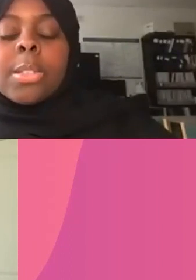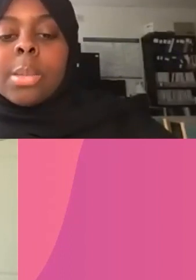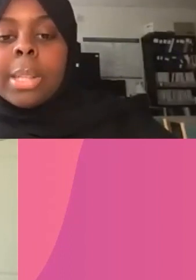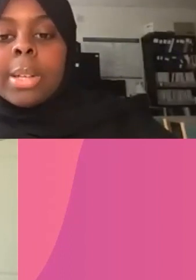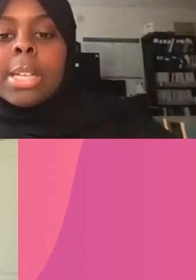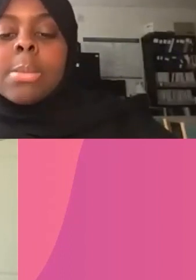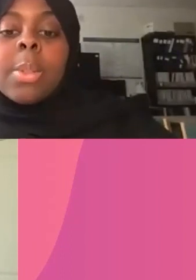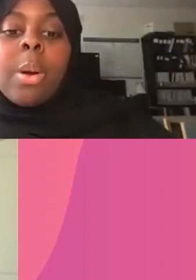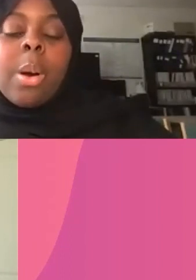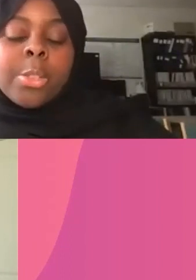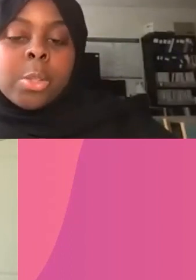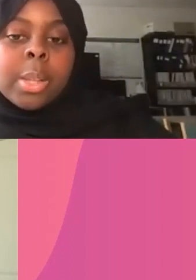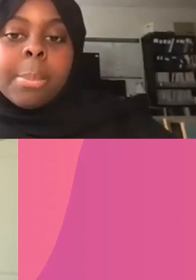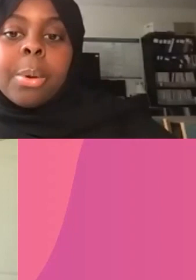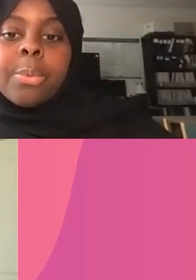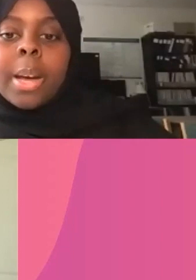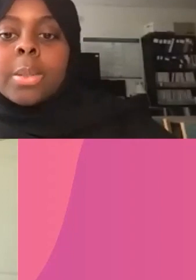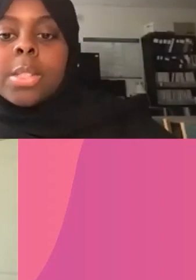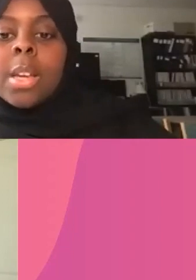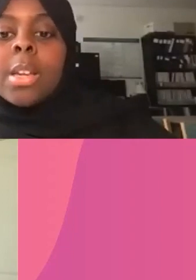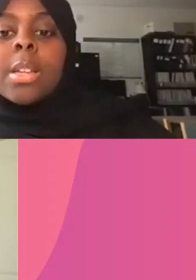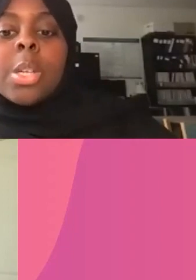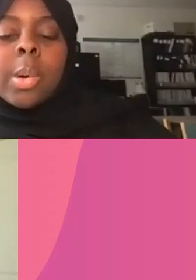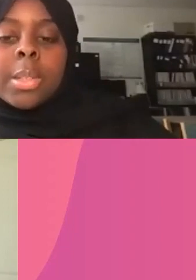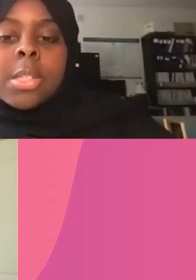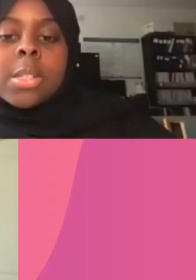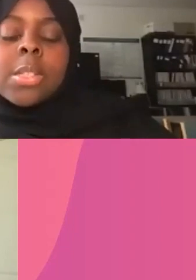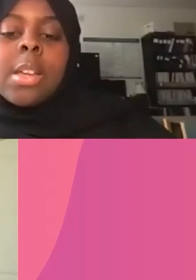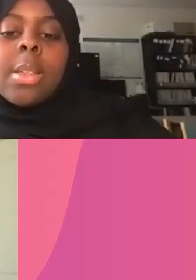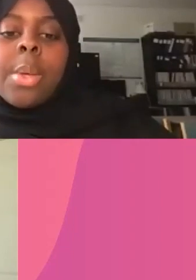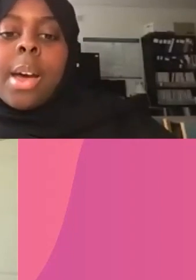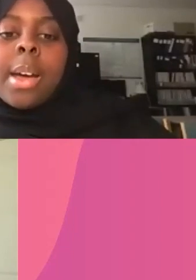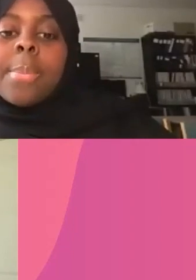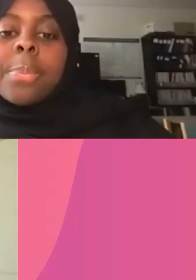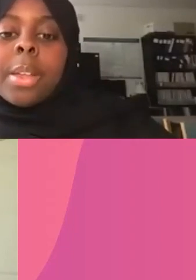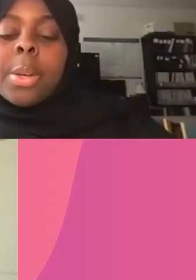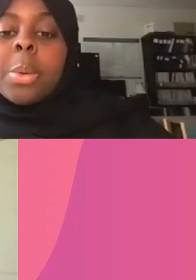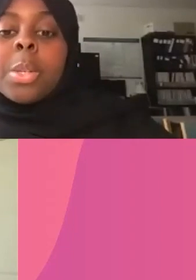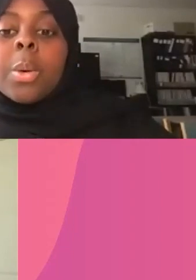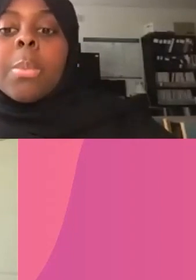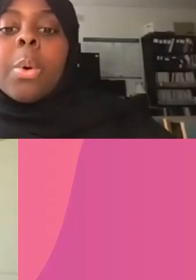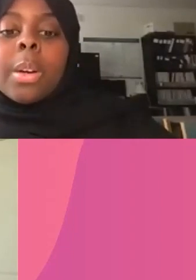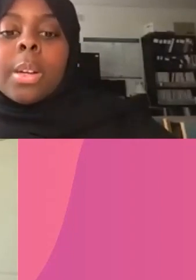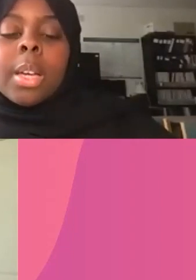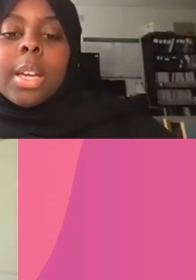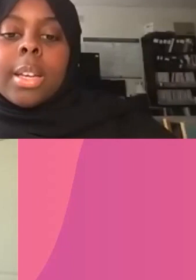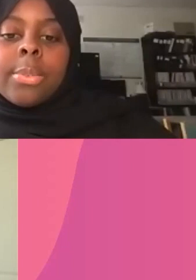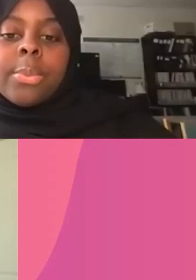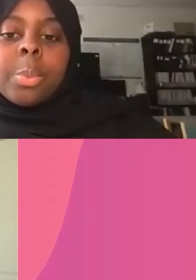différents types de résultats. Donc, je dirais, pour répondre à la question, qu'il y a des similarités, mais également des nuances